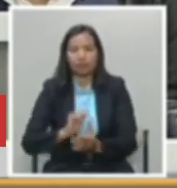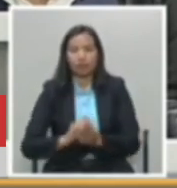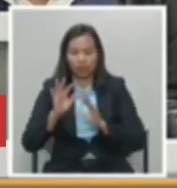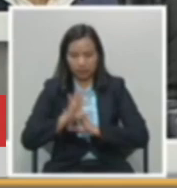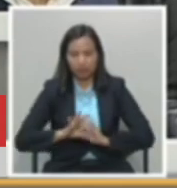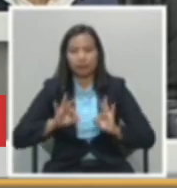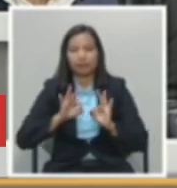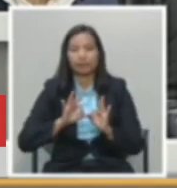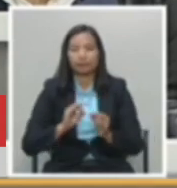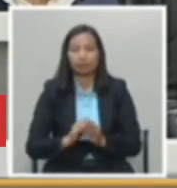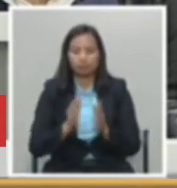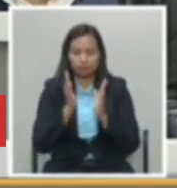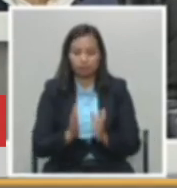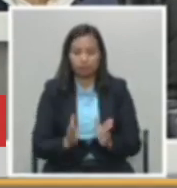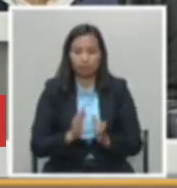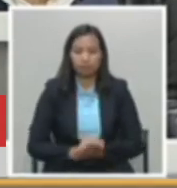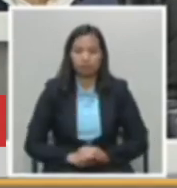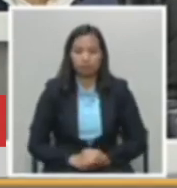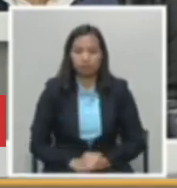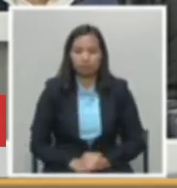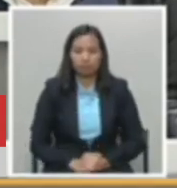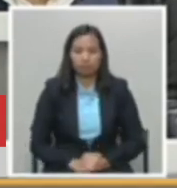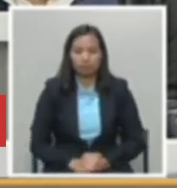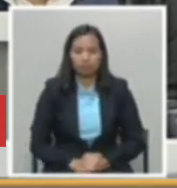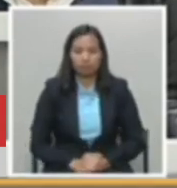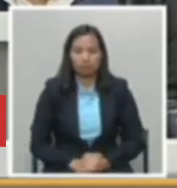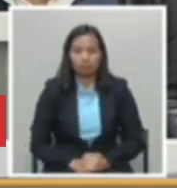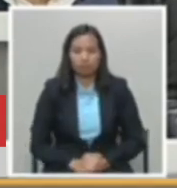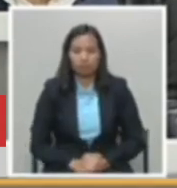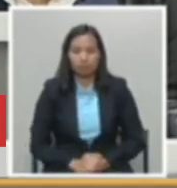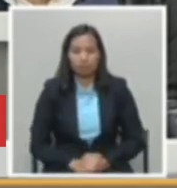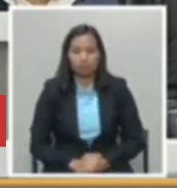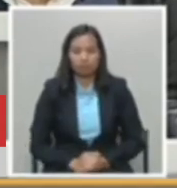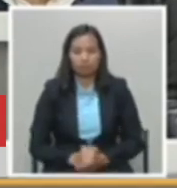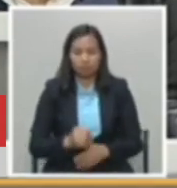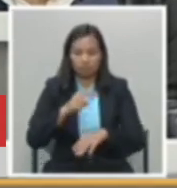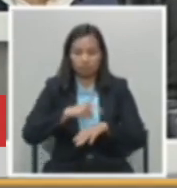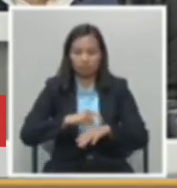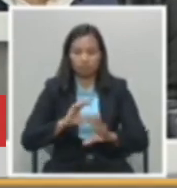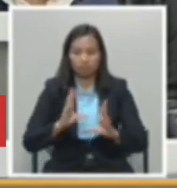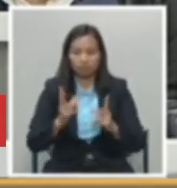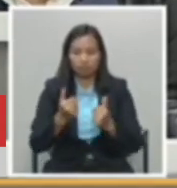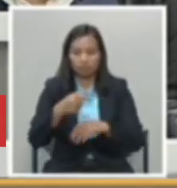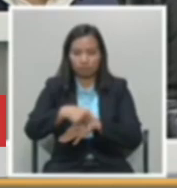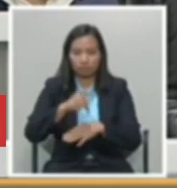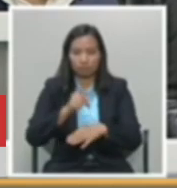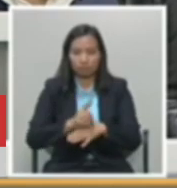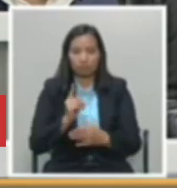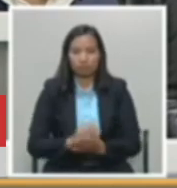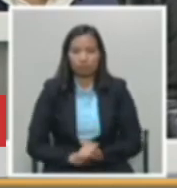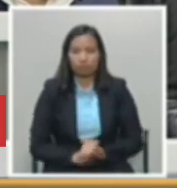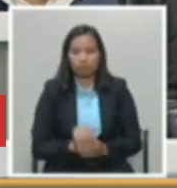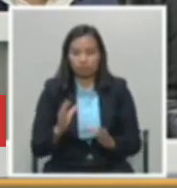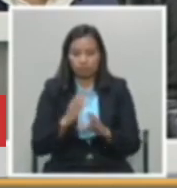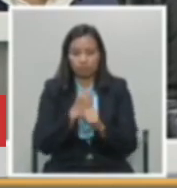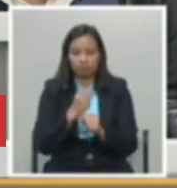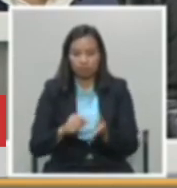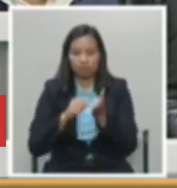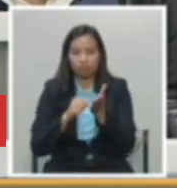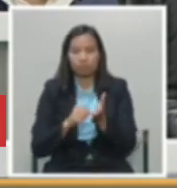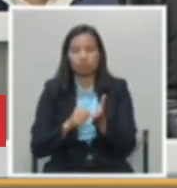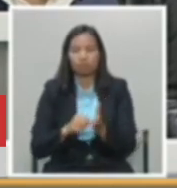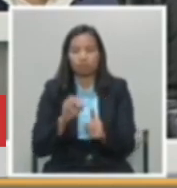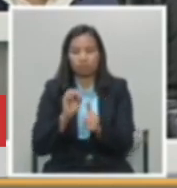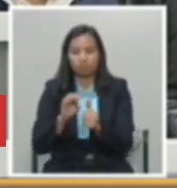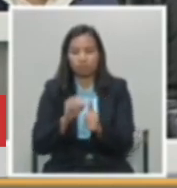ำคัญในเรื่องของคน เวลาหมดแล้วค่ะท่านประธานครับเพราะฉะนั้นขอเสนอนิดอีกนิดเดียวนะคะ